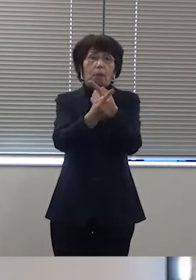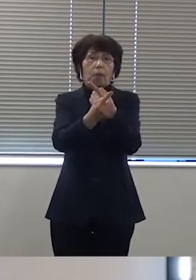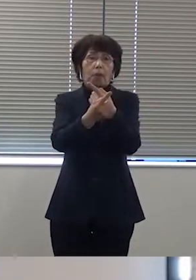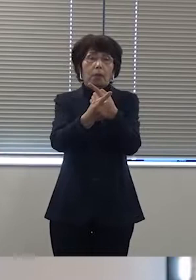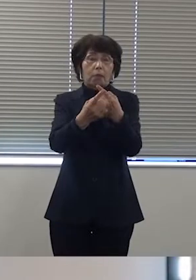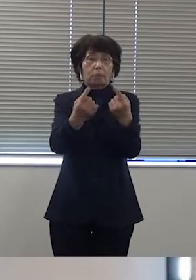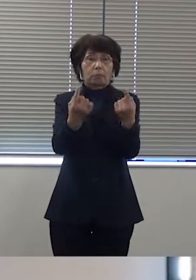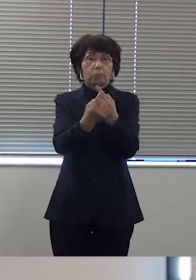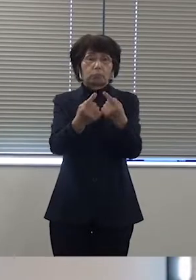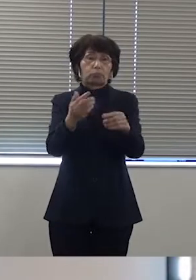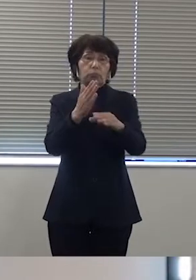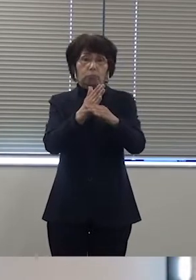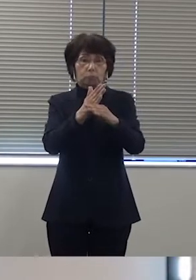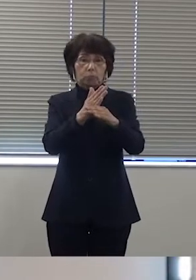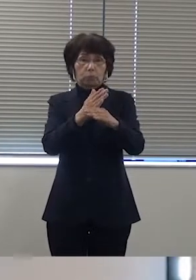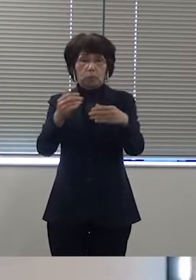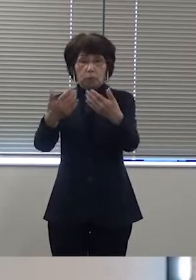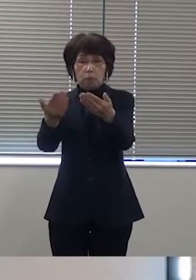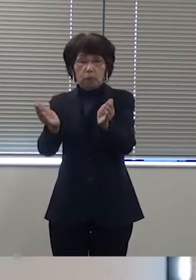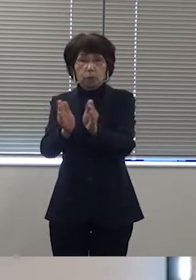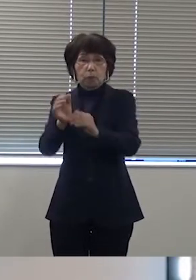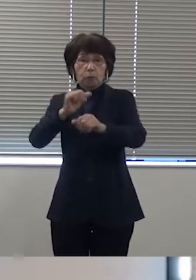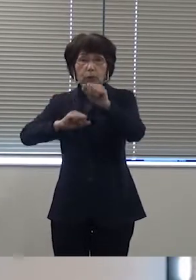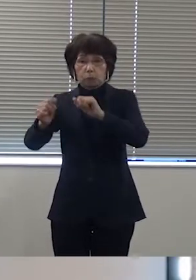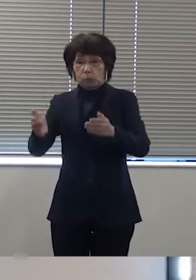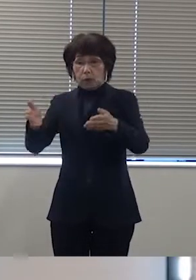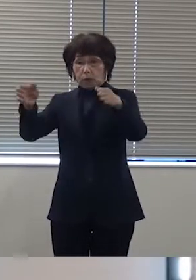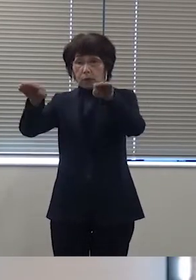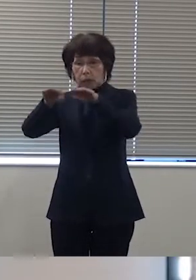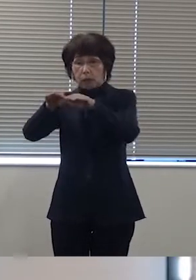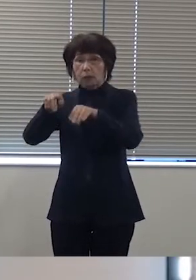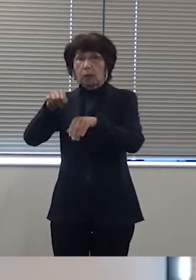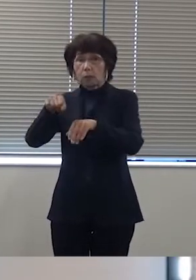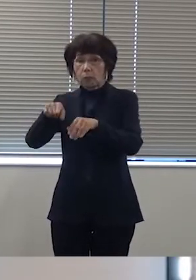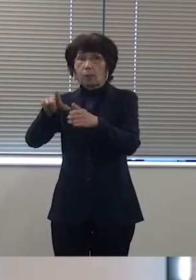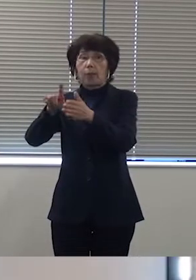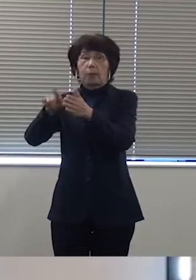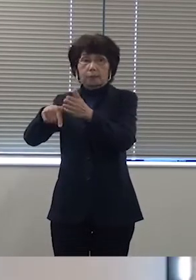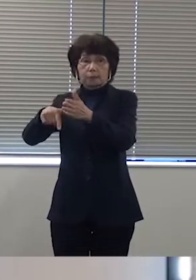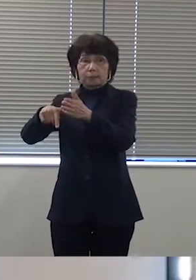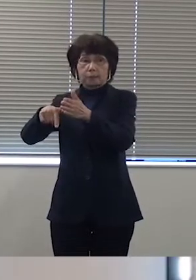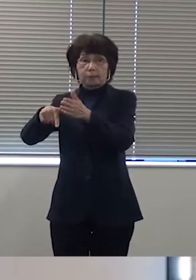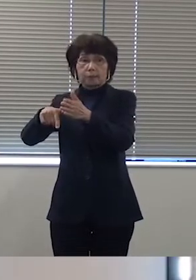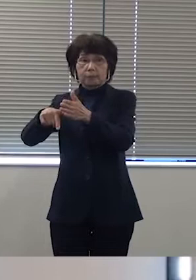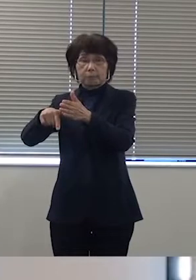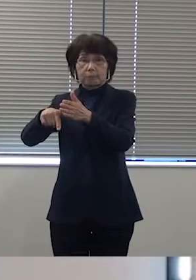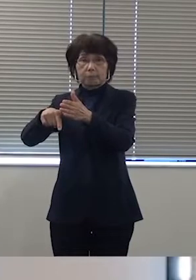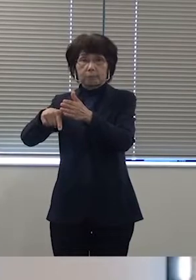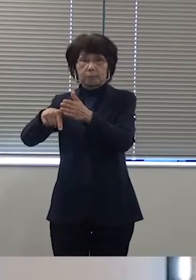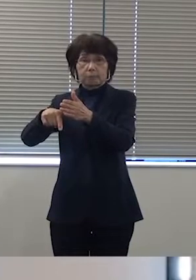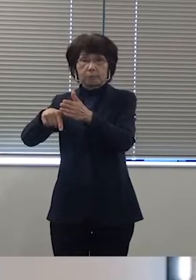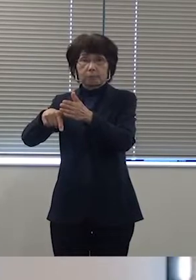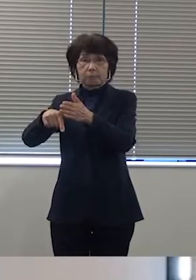落活動センターにつきましては、一つ左肩の上は梅の木にですね、集落活動センター